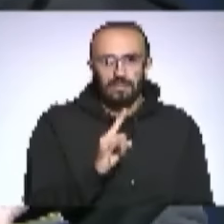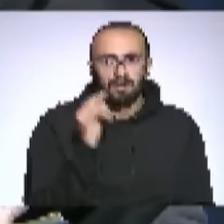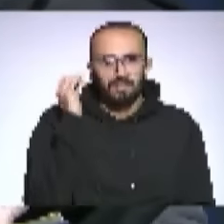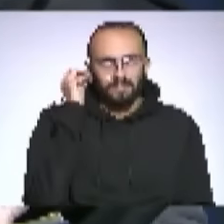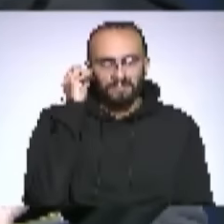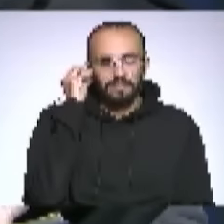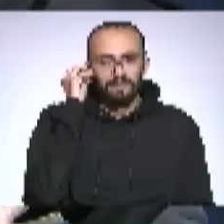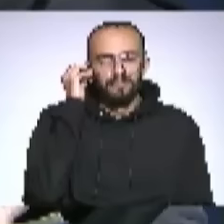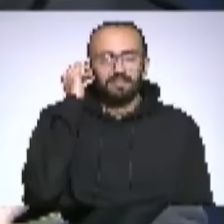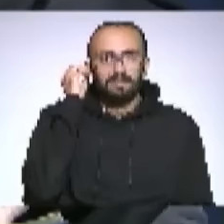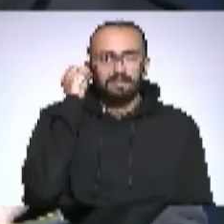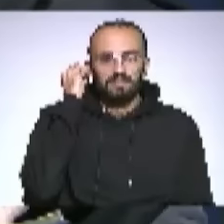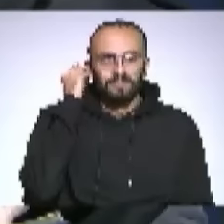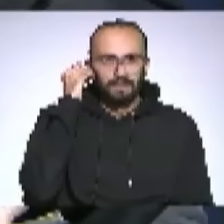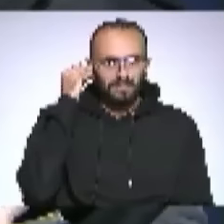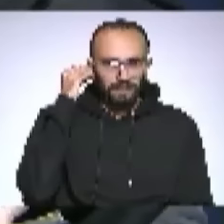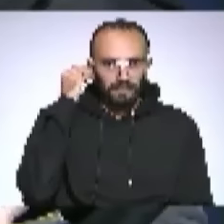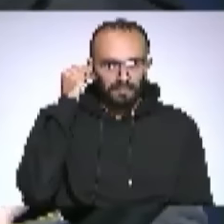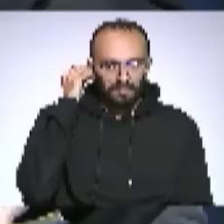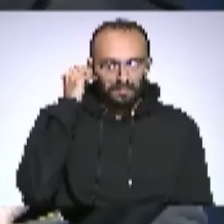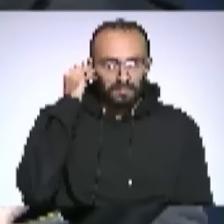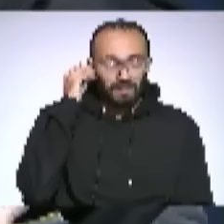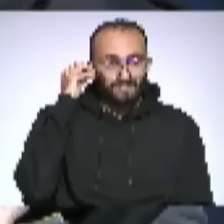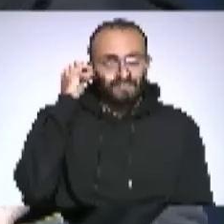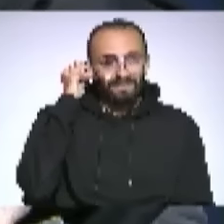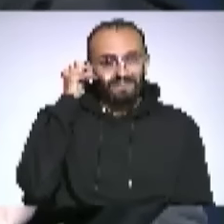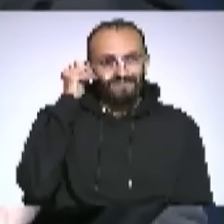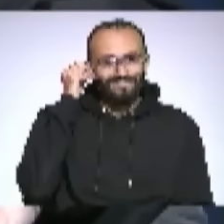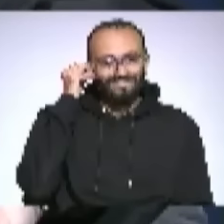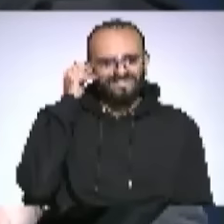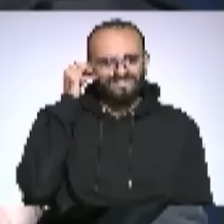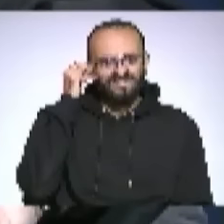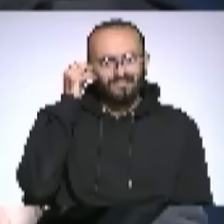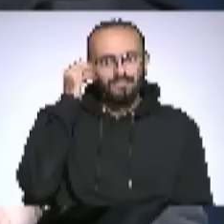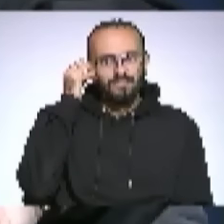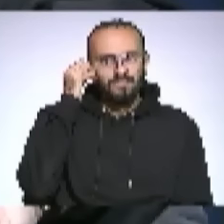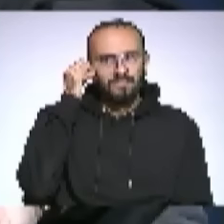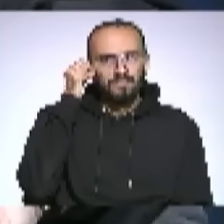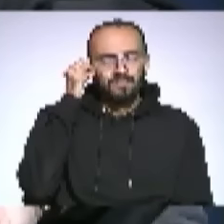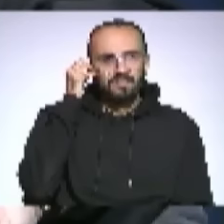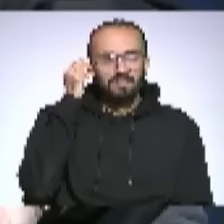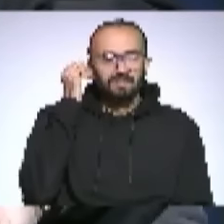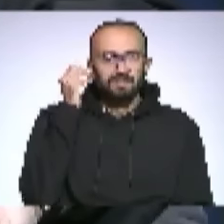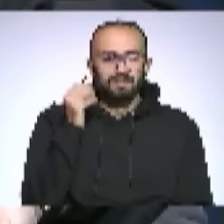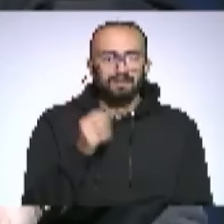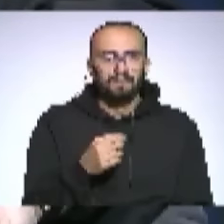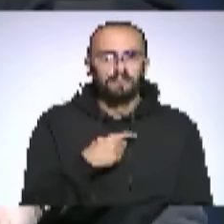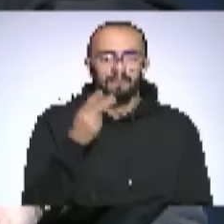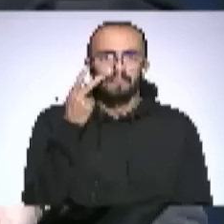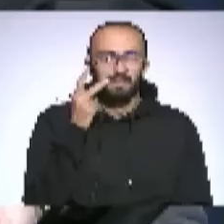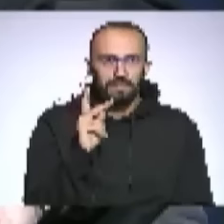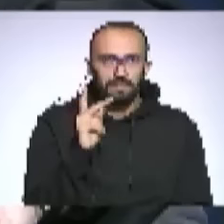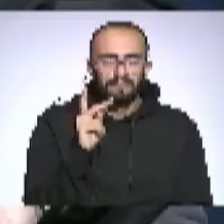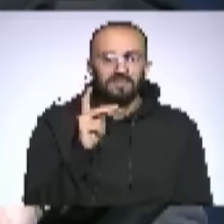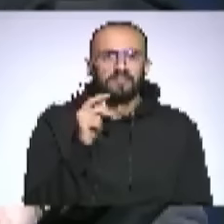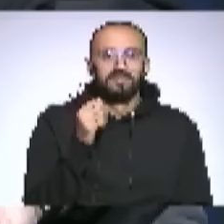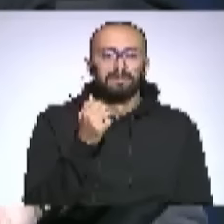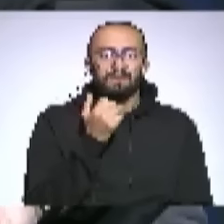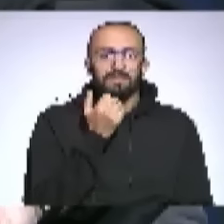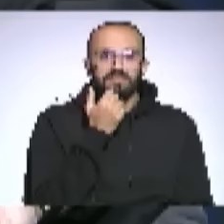اتفضلي متجوزه بقالي 10 سنين ايوه بس حصلت غلطه كده بسبب ان جوزي كان تعبان